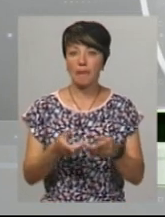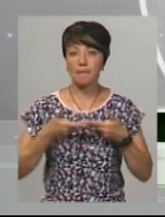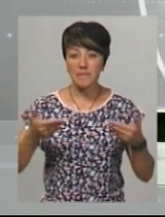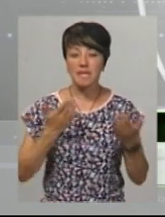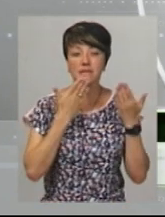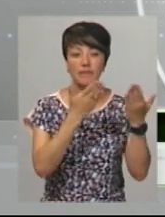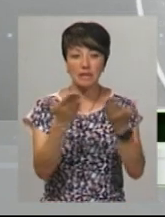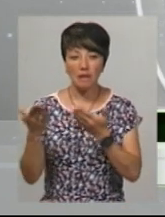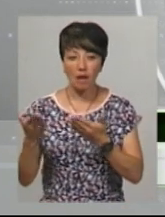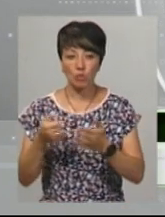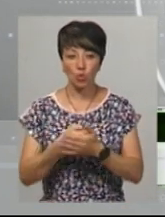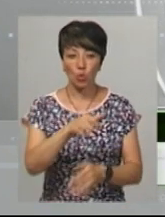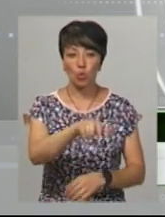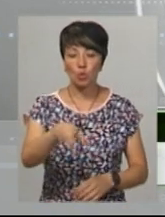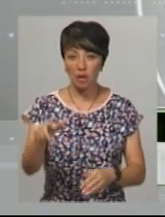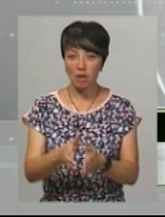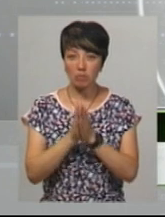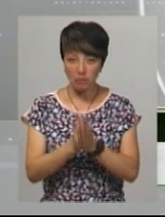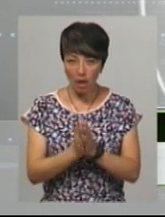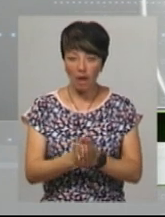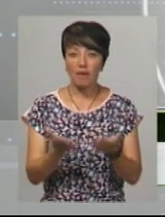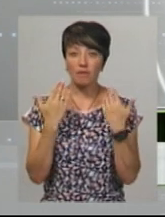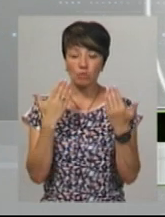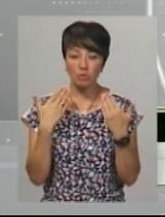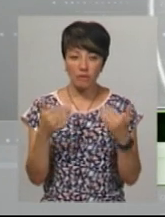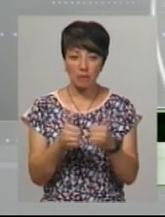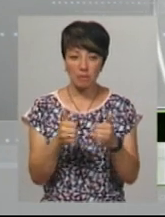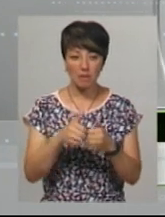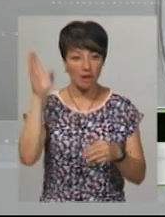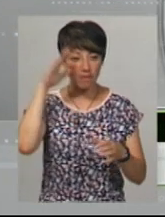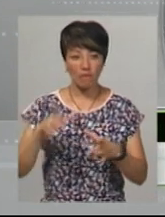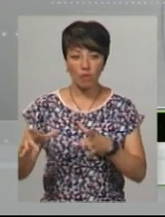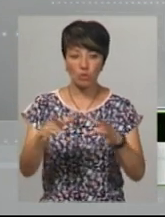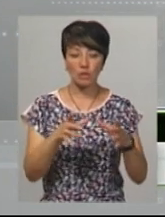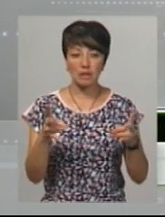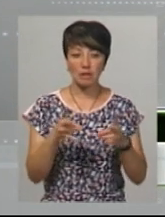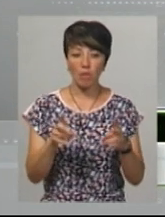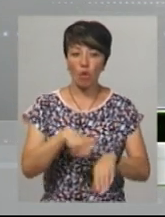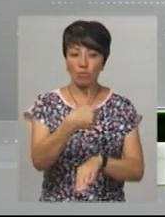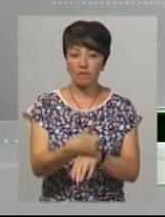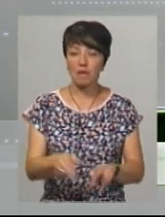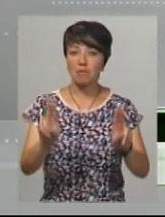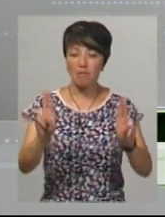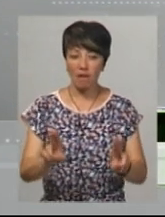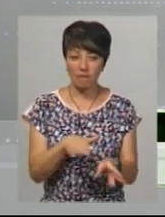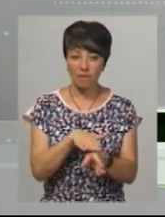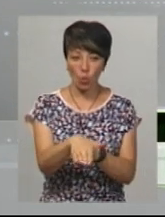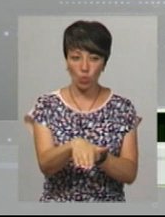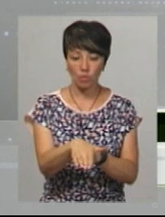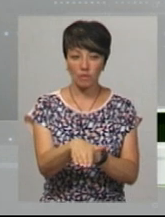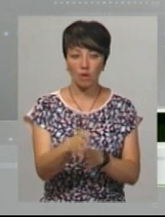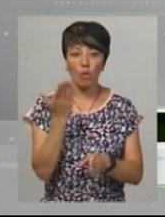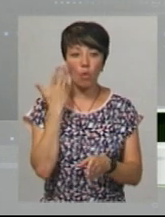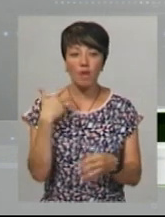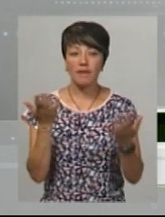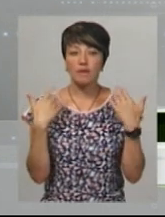усіх громадян, хто полюбляє відпочивати поблизу водойм, насамперед дотримуватися основних правил безпеки під час відпочинку